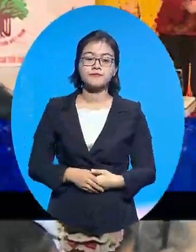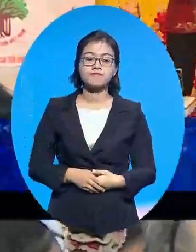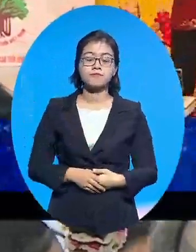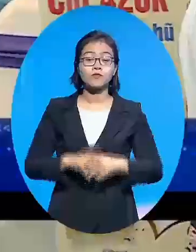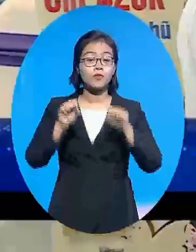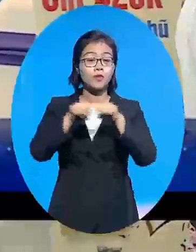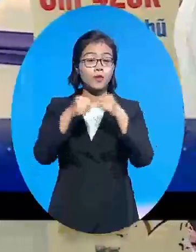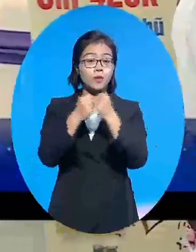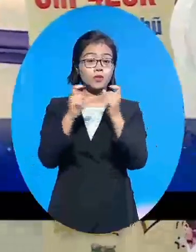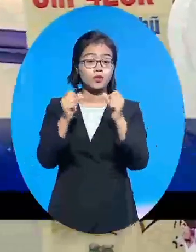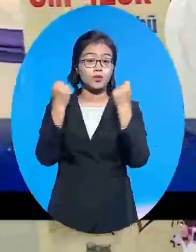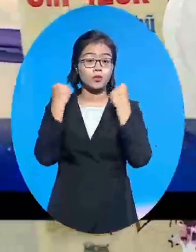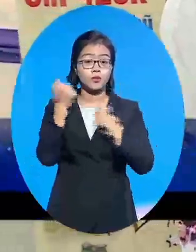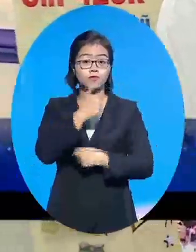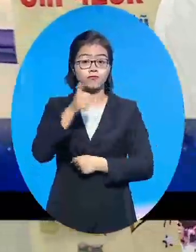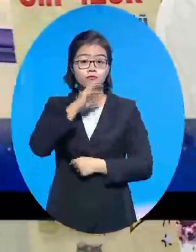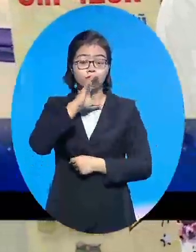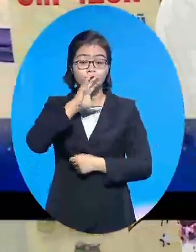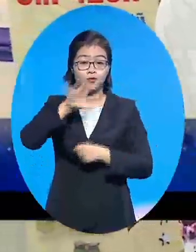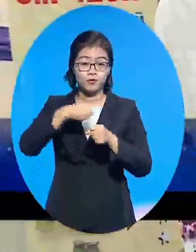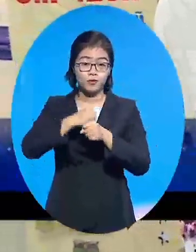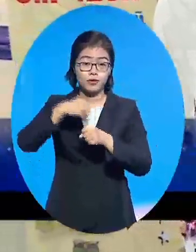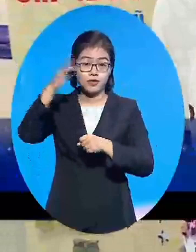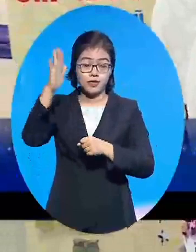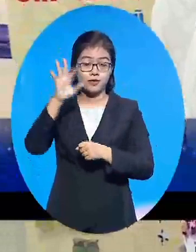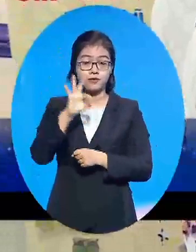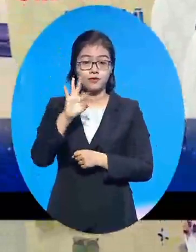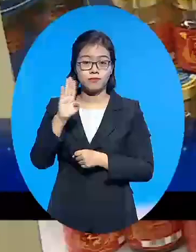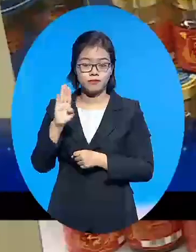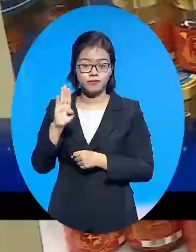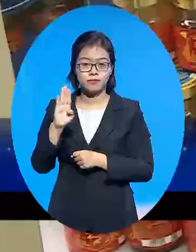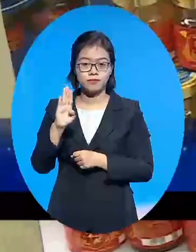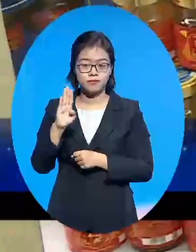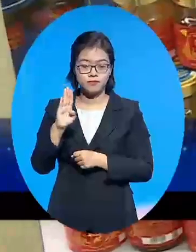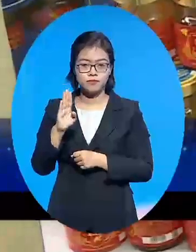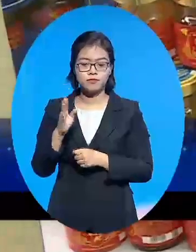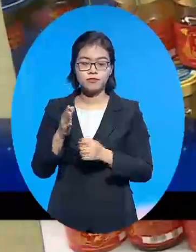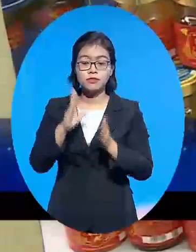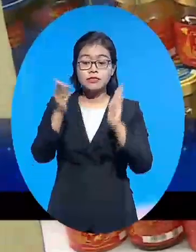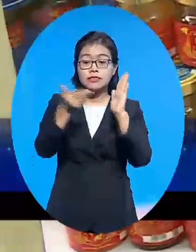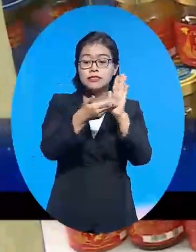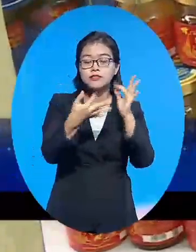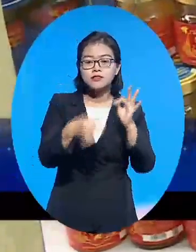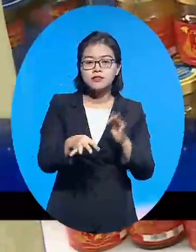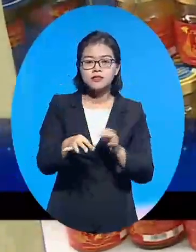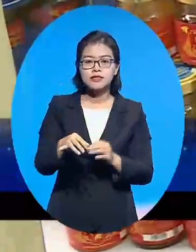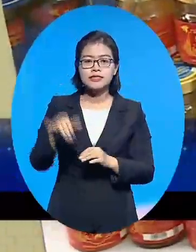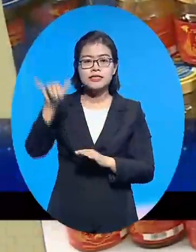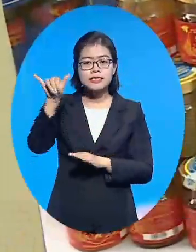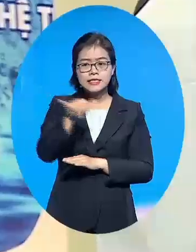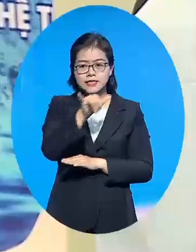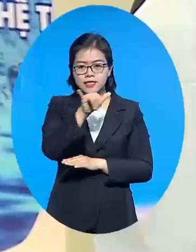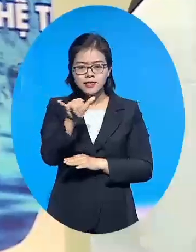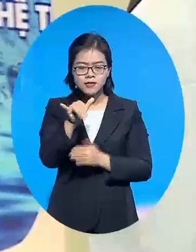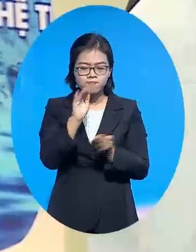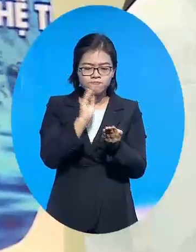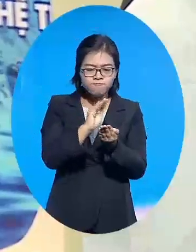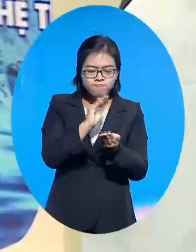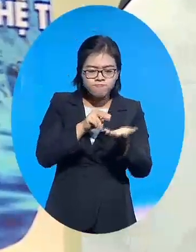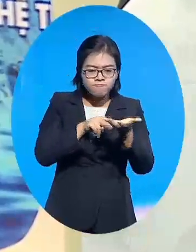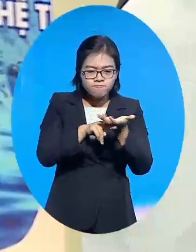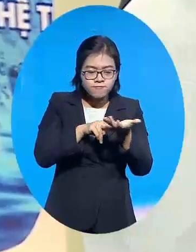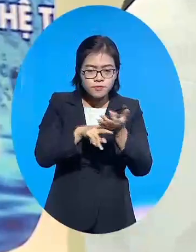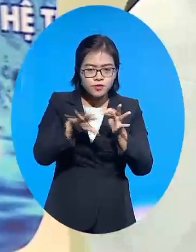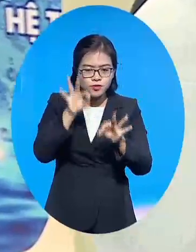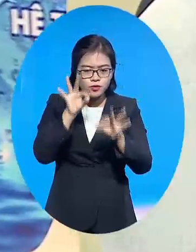tuổi Tân Bình công ty yến sào Cát Tiên giới thiệu các sản phẩm Yến tinh chế yến chưng sẵn cao cấp được chọn lọc từ những tổ yến thô